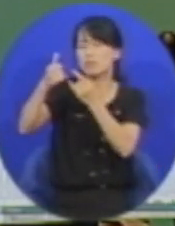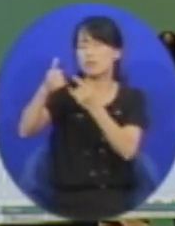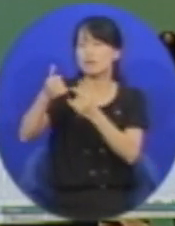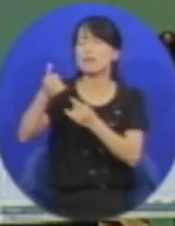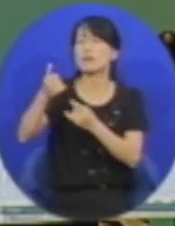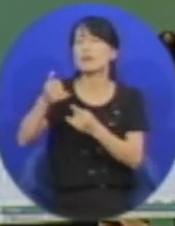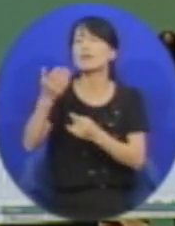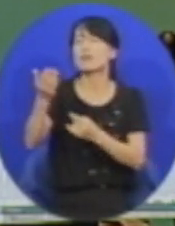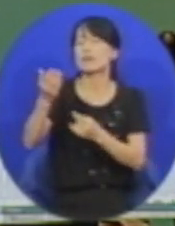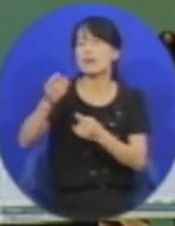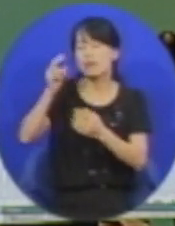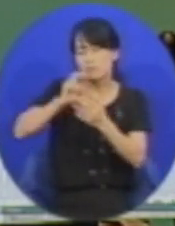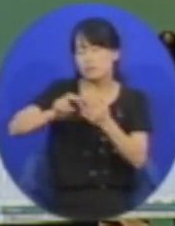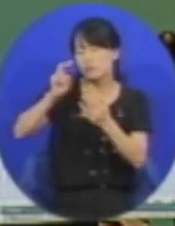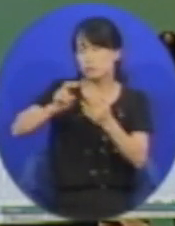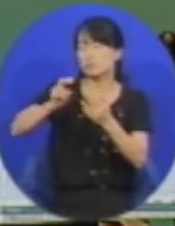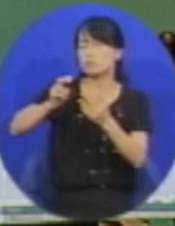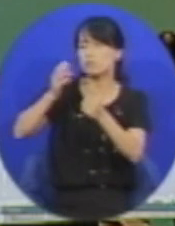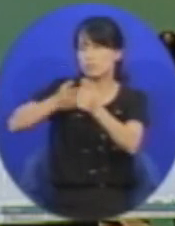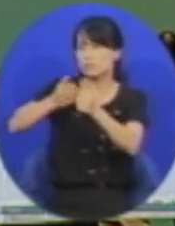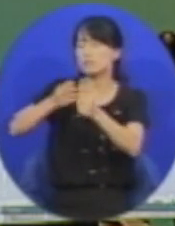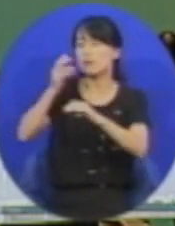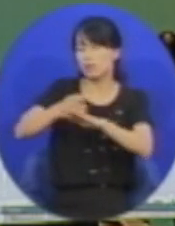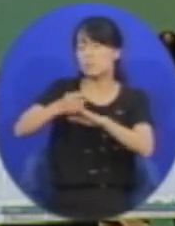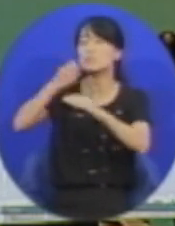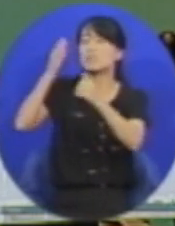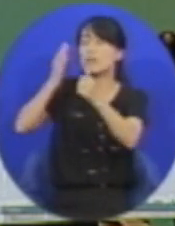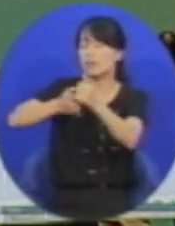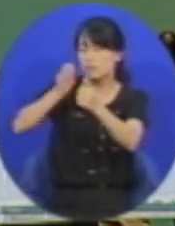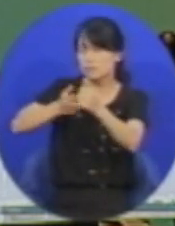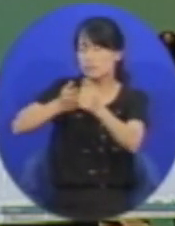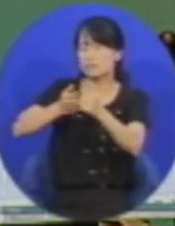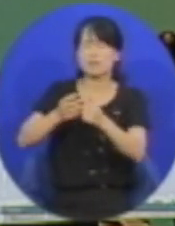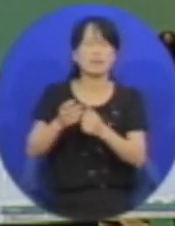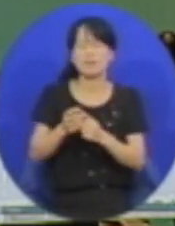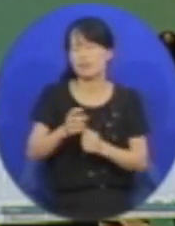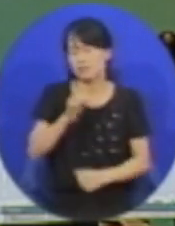당신이 찬송하라고 감사하라고, 이게 율법으로 될 일이에요?